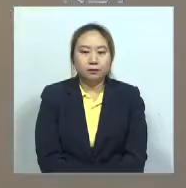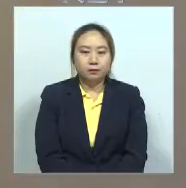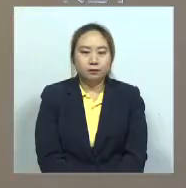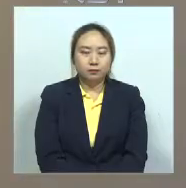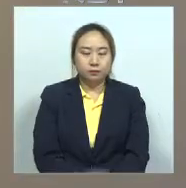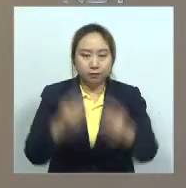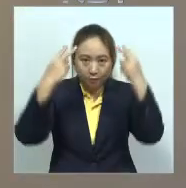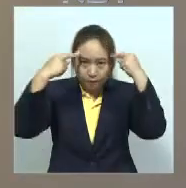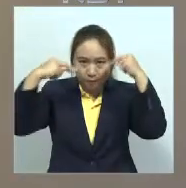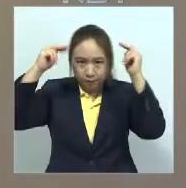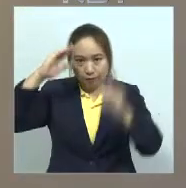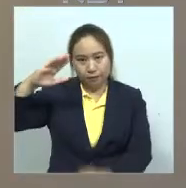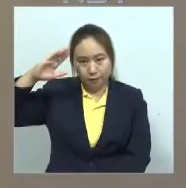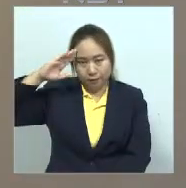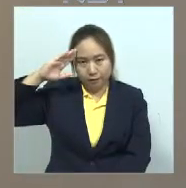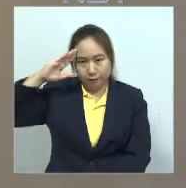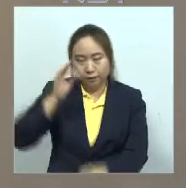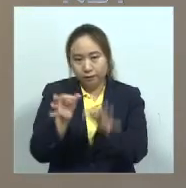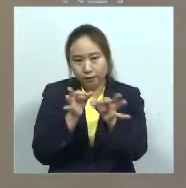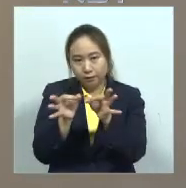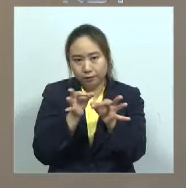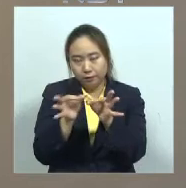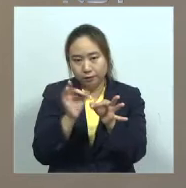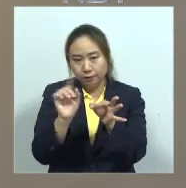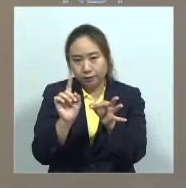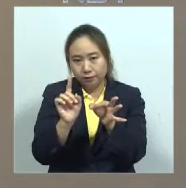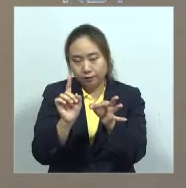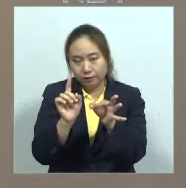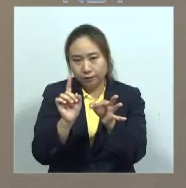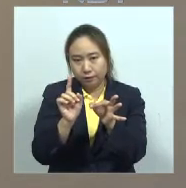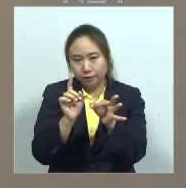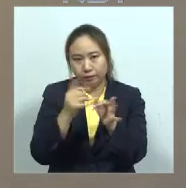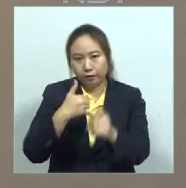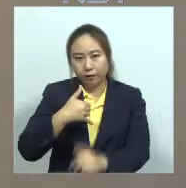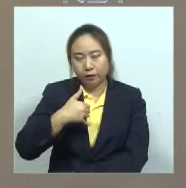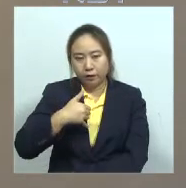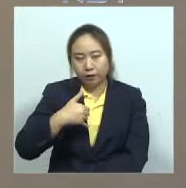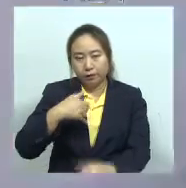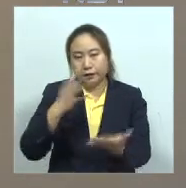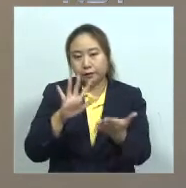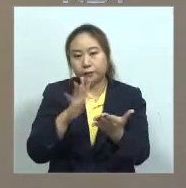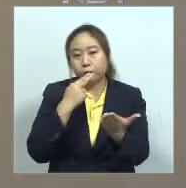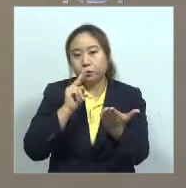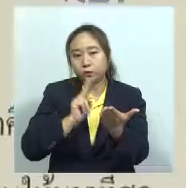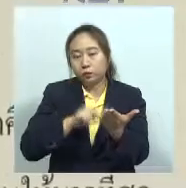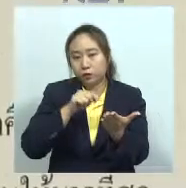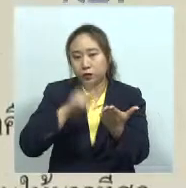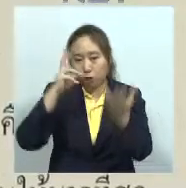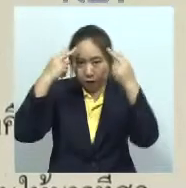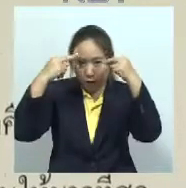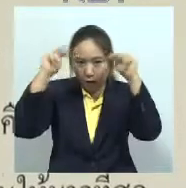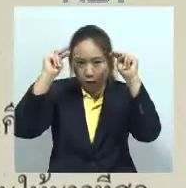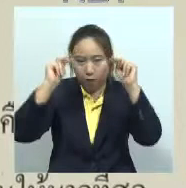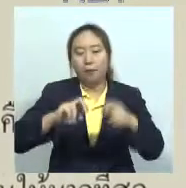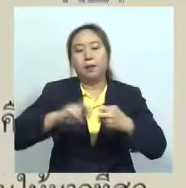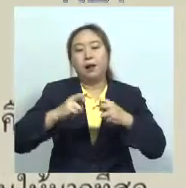พลเอกประยุทธ์จันทร์โอชานายกรัฐมนตรีชี้แจงถึงเรื่องการออกสารนายกรัฐมนตรีในประเด็นปัญหาความขัดแย้งภ